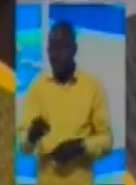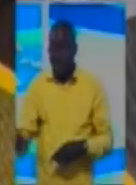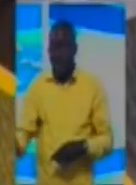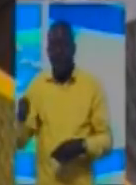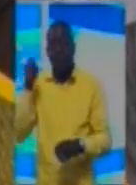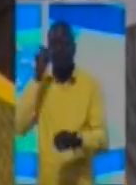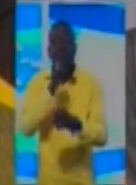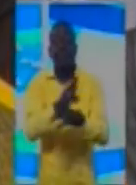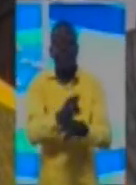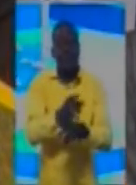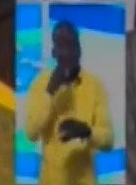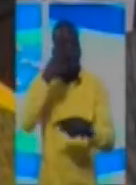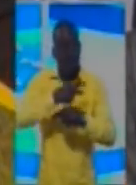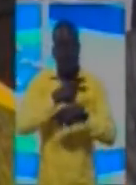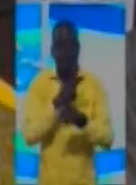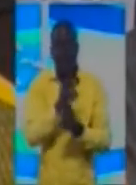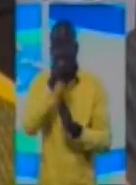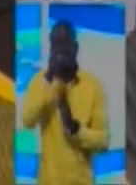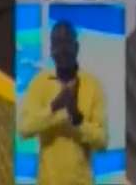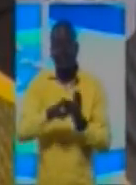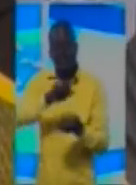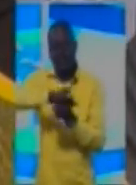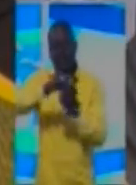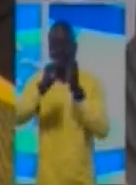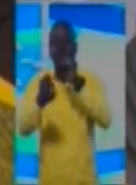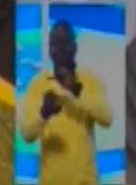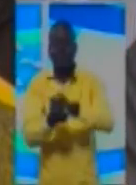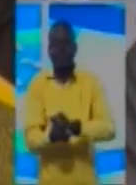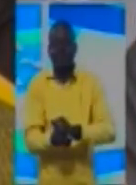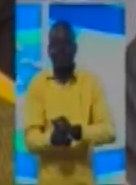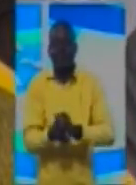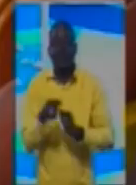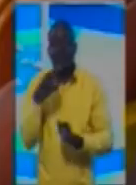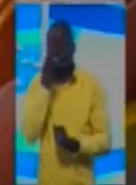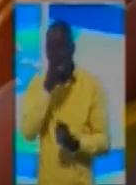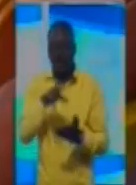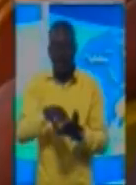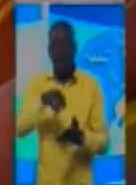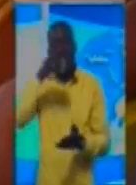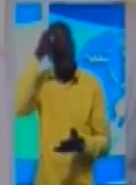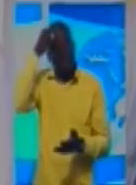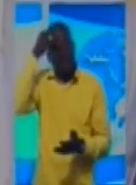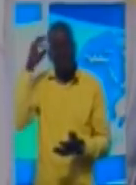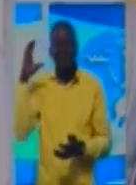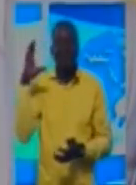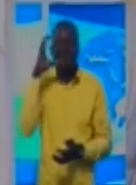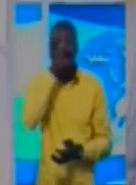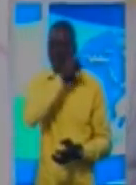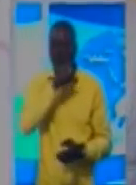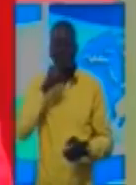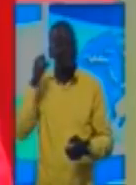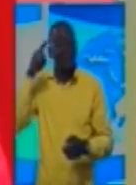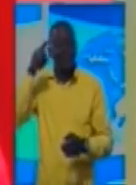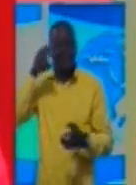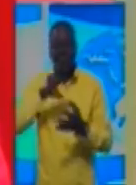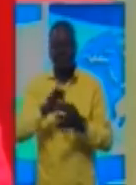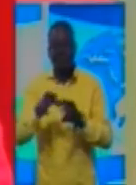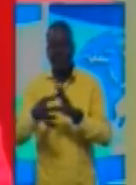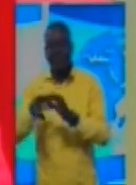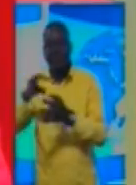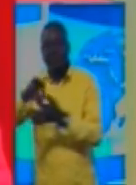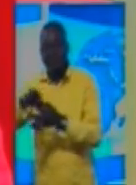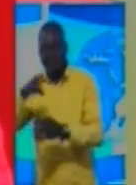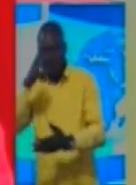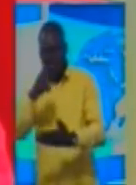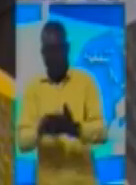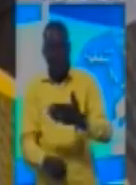didactiques de production agricole et de transformation. Donc nos apprenants auront la chance d'attaquer donc les maillons de la chaîne de